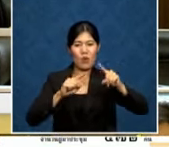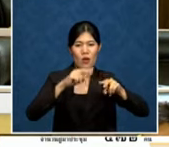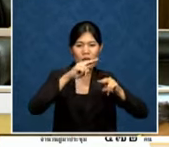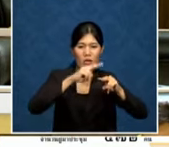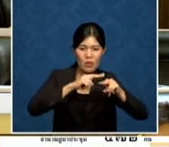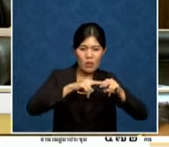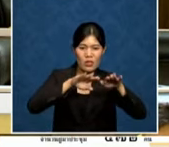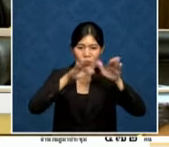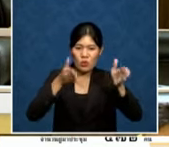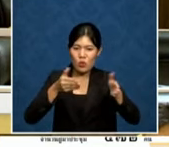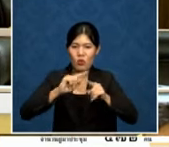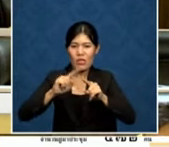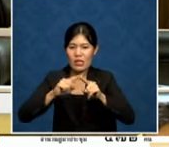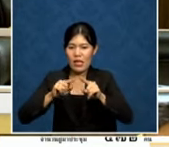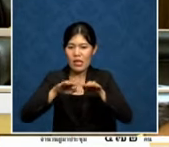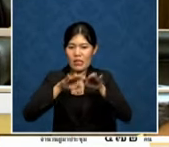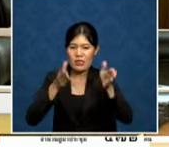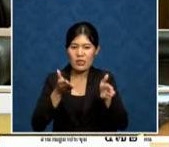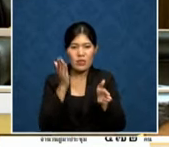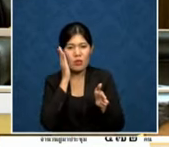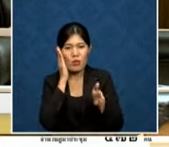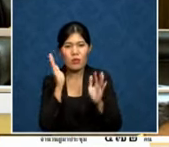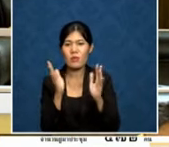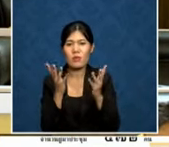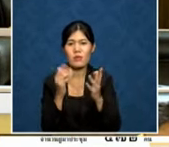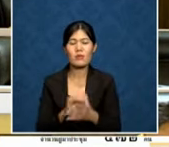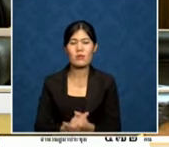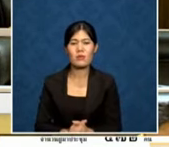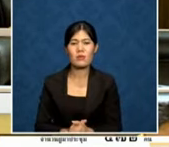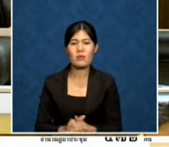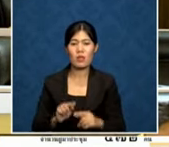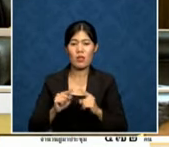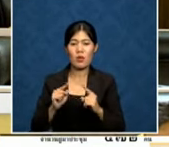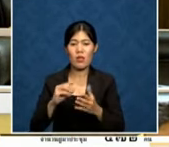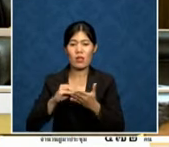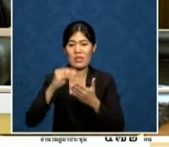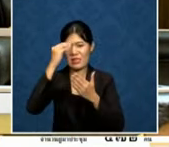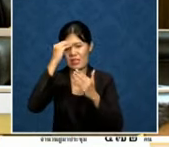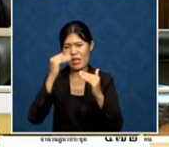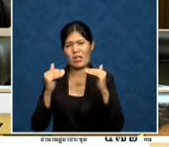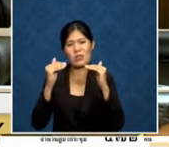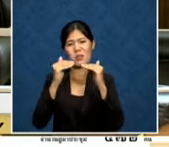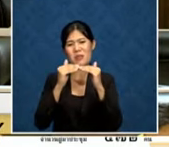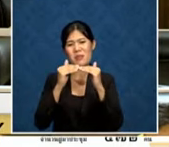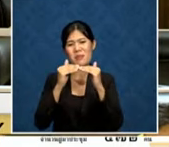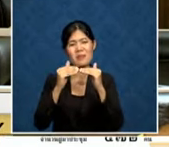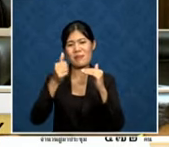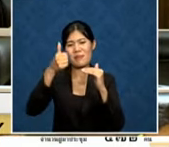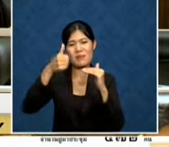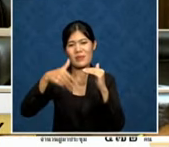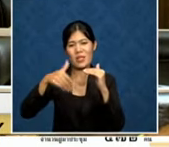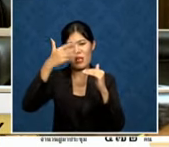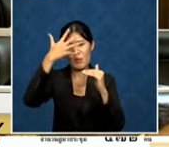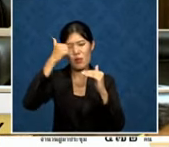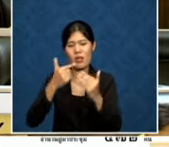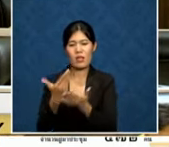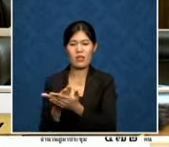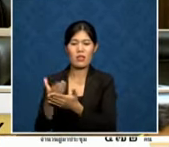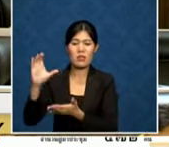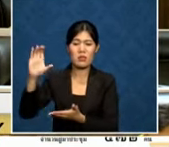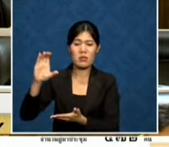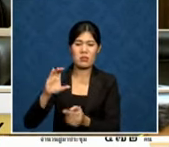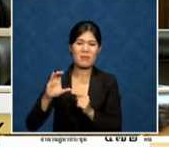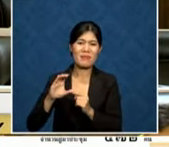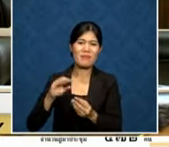บ้านแล้วนะคะแต่เราไม่มีเตียงค่ะแล้วการศึกษาอย่างเท่าเทียมจะสมบูรณ์แบบได้อย่างไรถ้าเราได้รับงบประมาณอย่างไม่